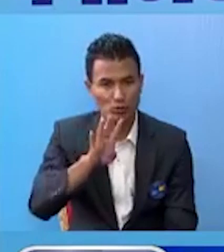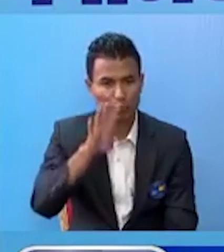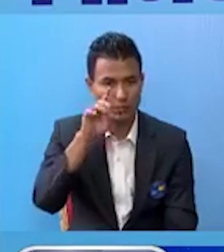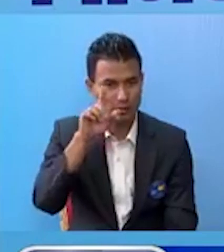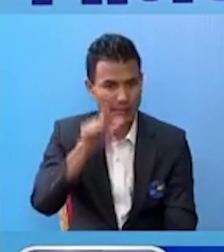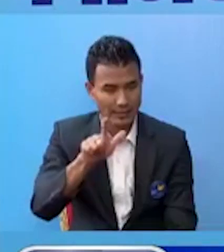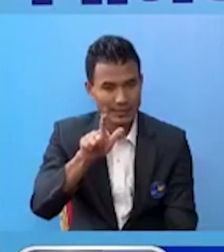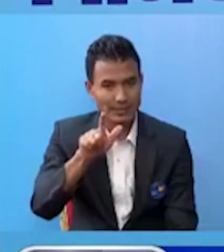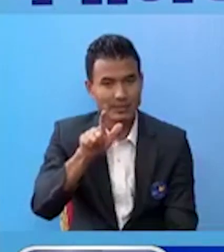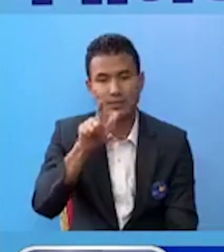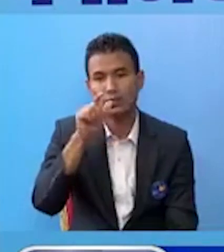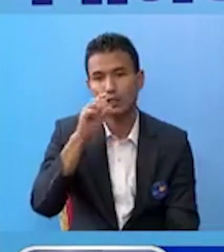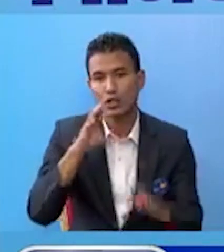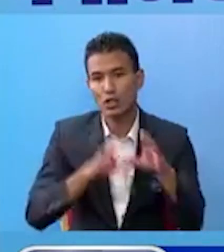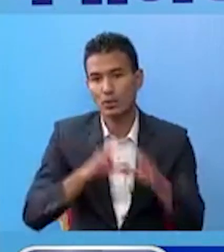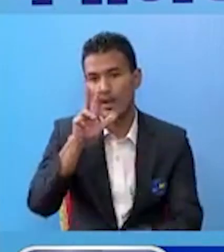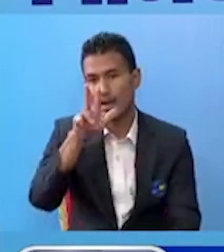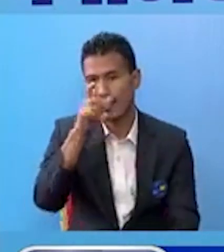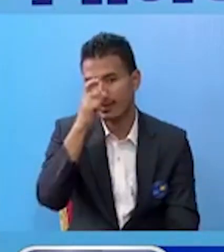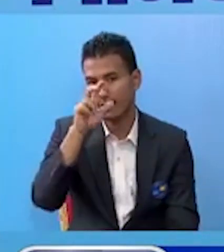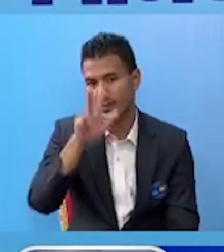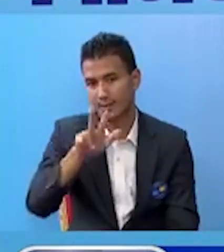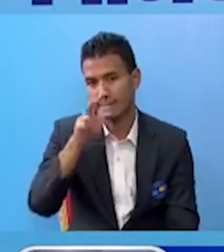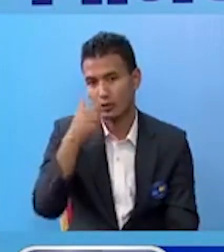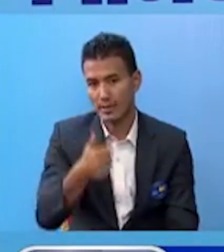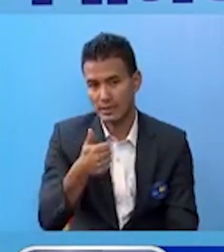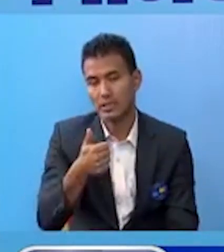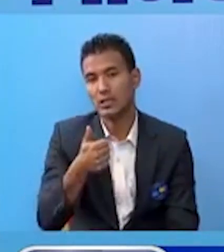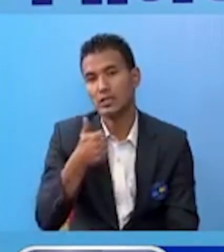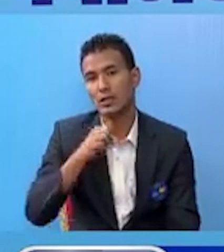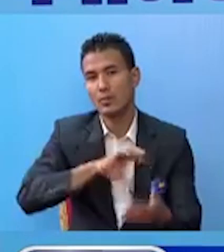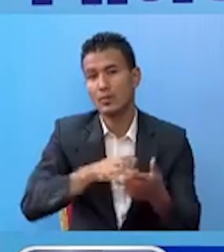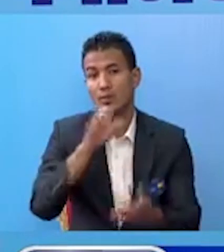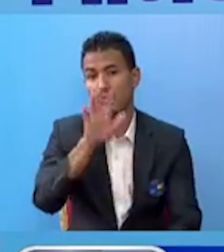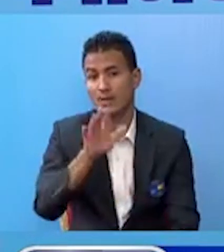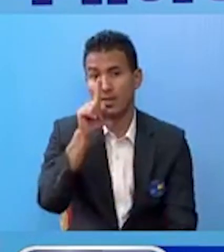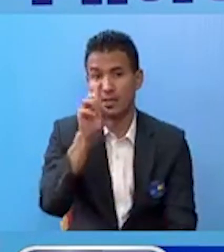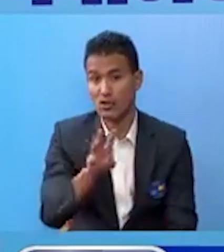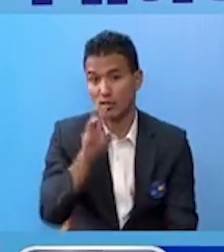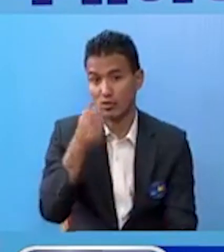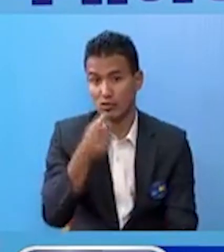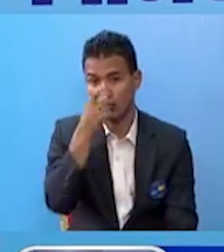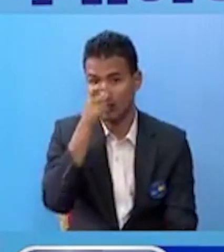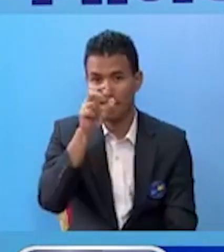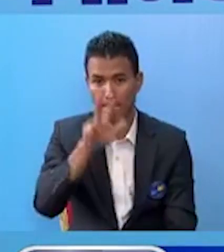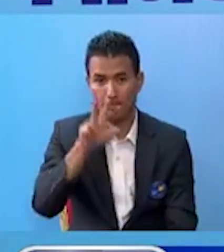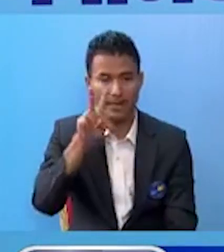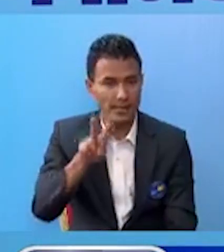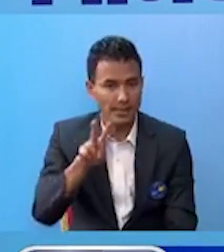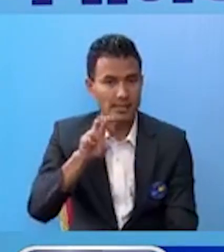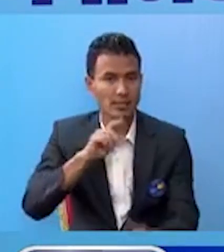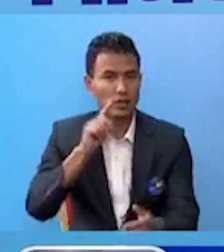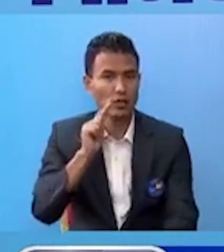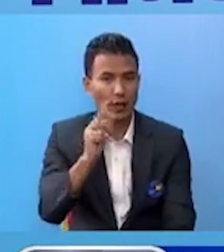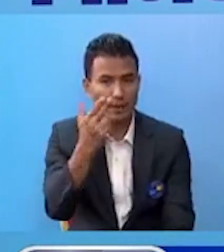747, गण्डकी प्रदेशमा 886, प्रदेश पाँचमा 1,682,